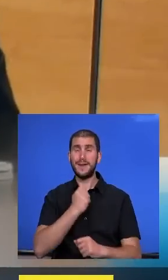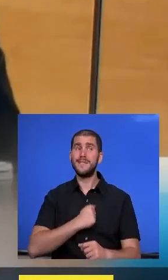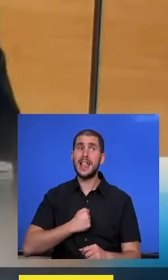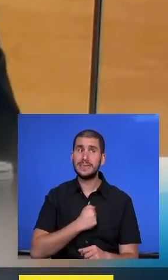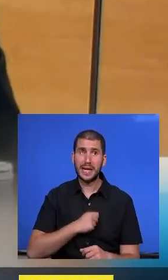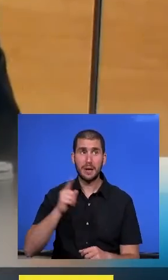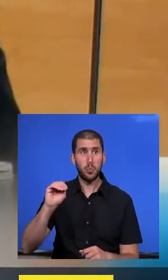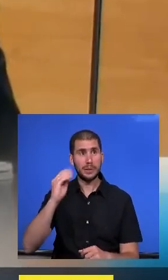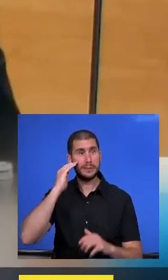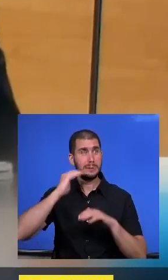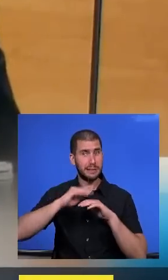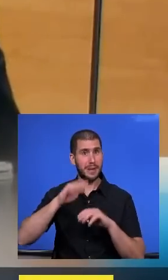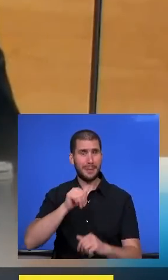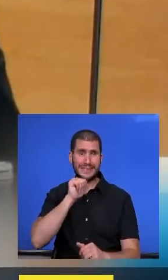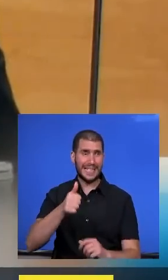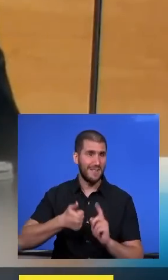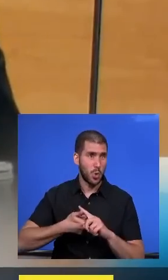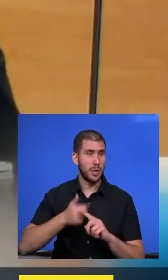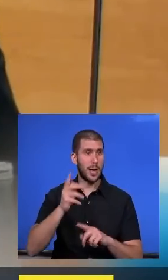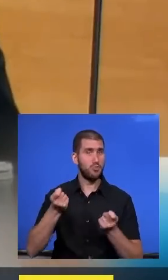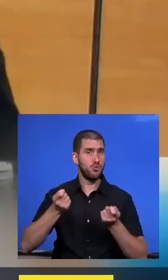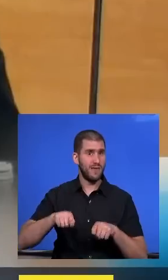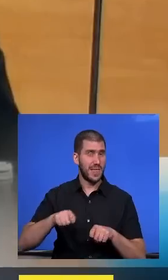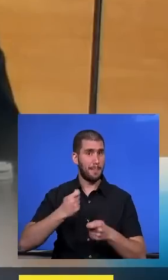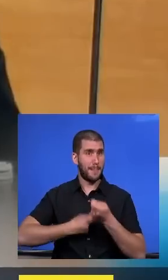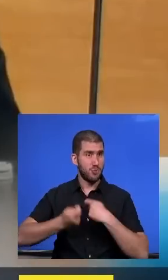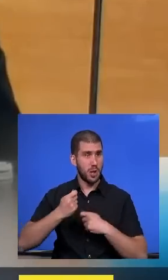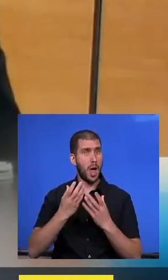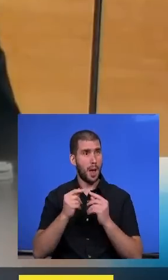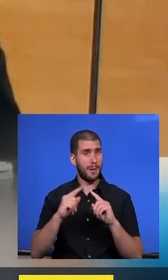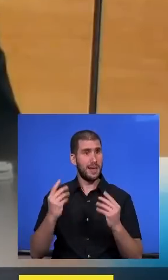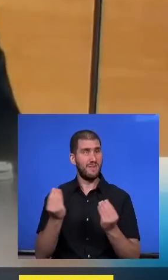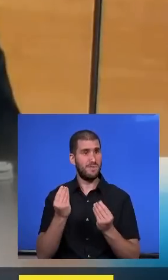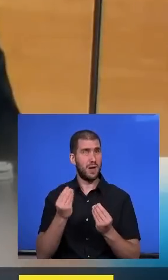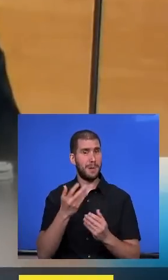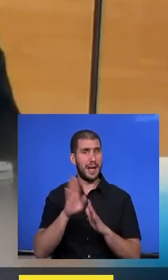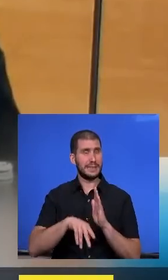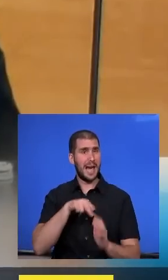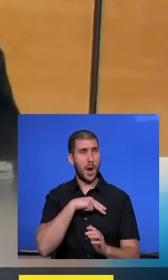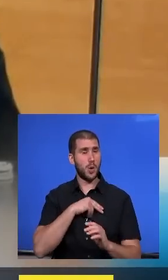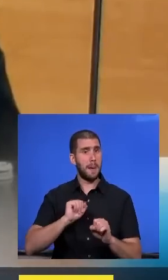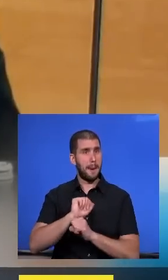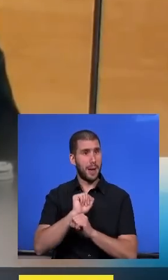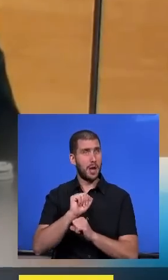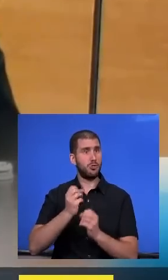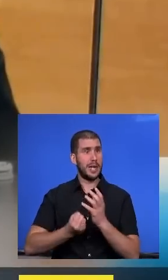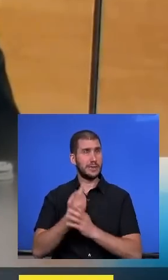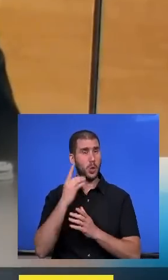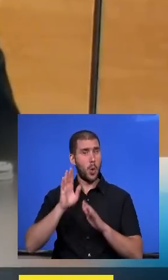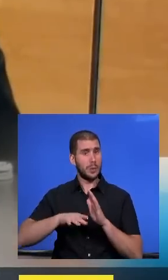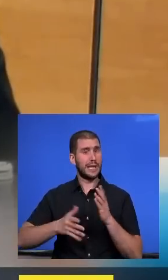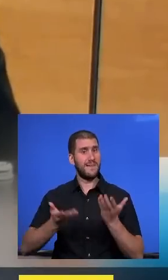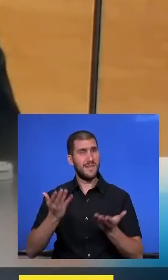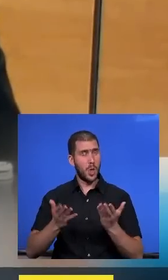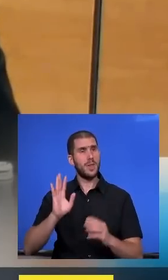מודי'ס מזכירים גם את הסרבנות, גם את השביתה במשק, הרבה מאוד אלמנטים חסרי אחריות במחאה שמייצרים את אותה חוסר ודאות, וכן, יש גם